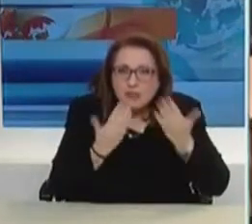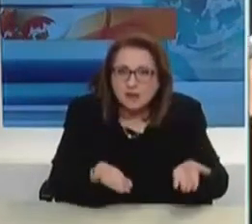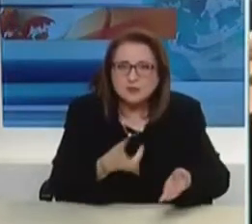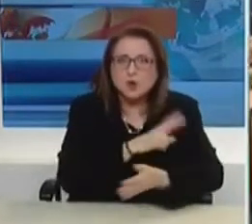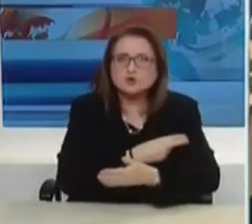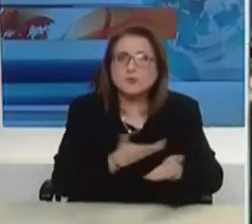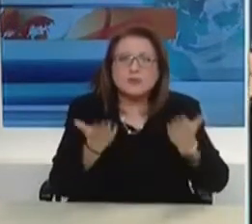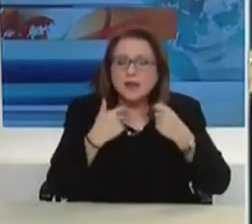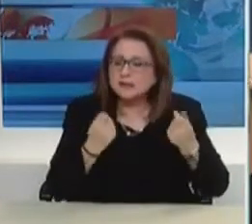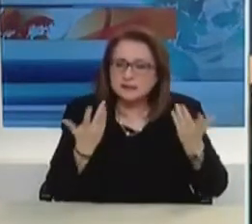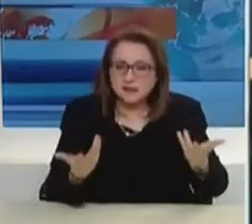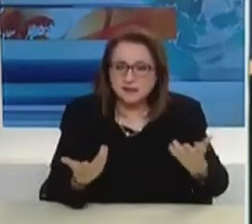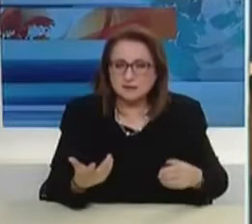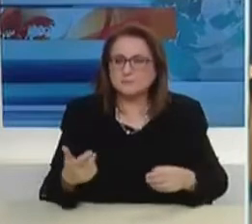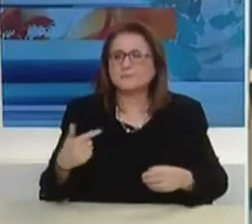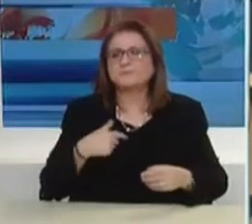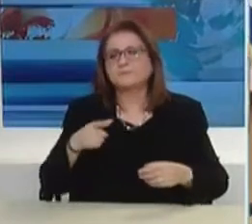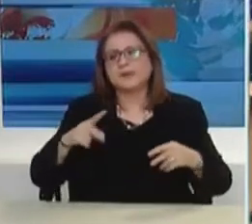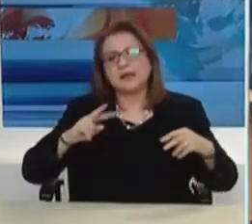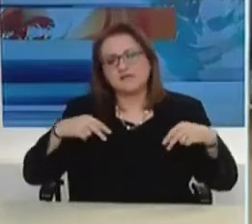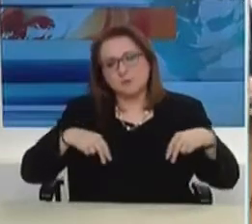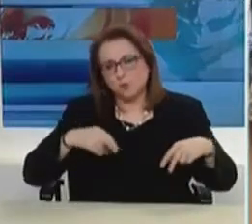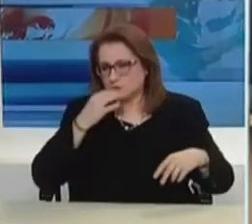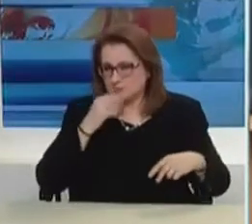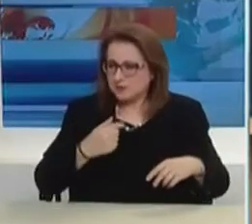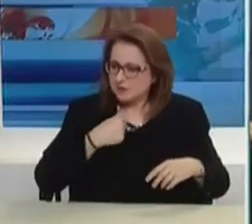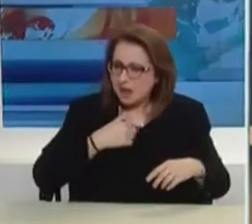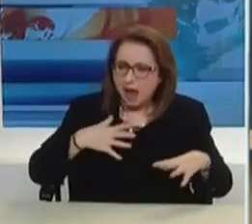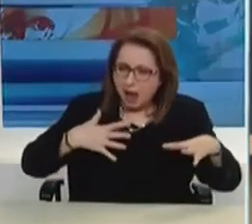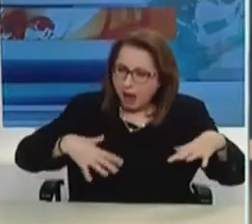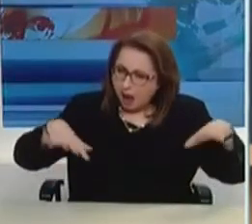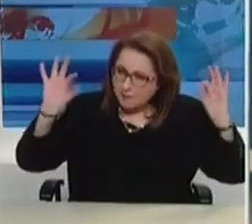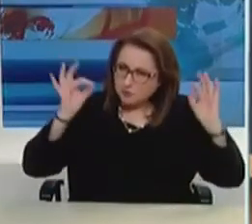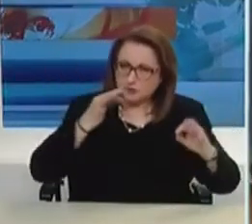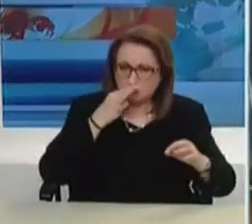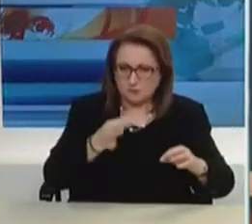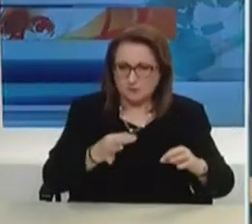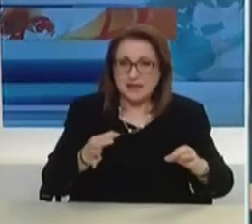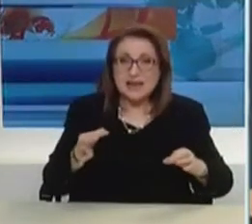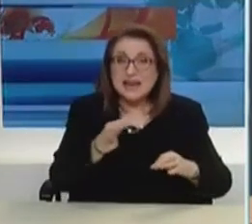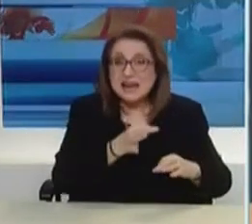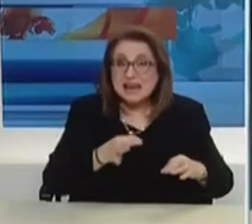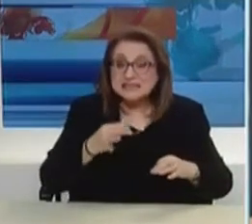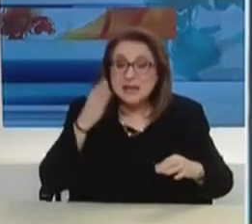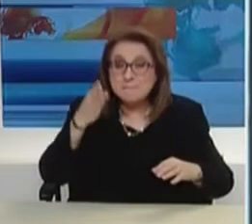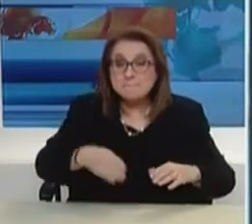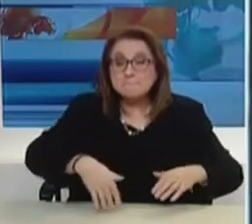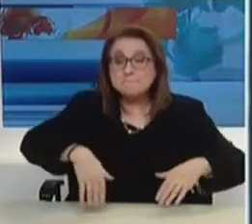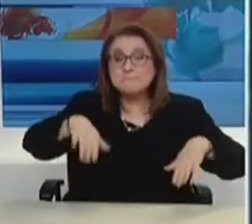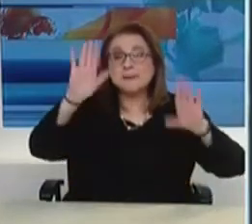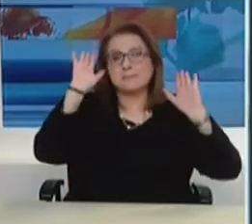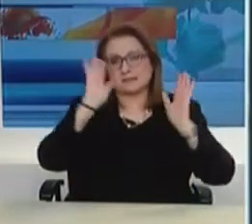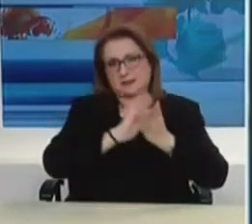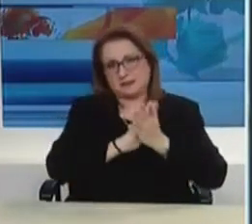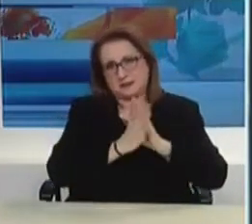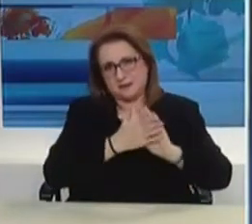Νομίζω ότι την πρώτη στιγμή έχουμε ξεκαθαρίσει την ανάγκη να παραμείνουμε μακριά από τα νησιά μας. Γι' αυτό και πήραμε πολύ σημαντικά μέτρα που